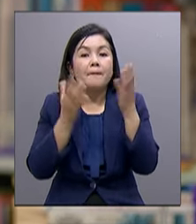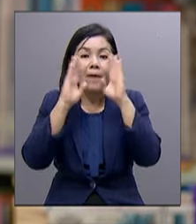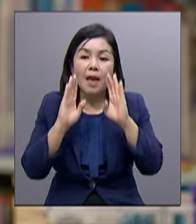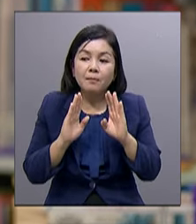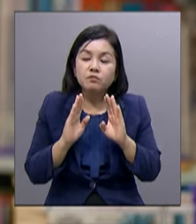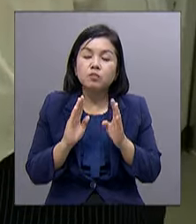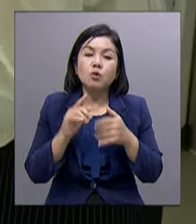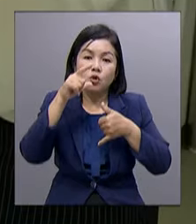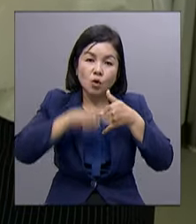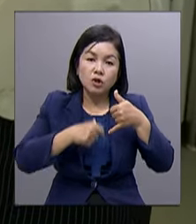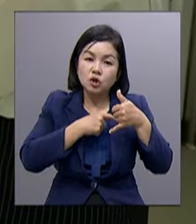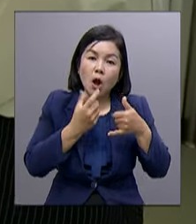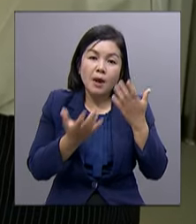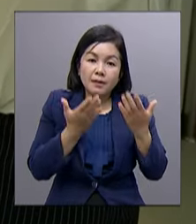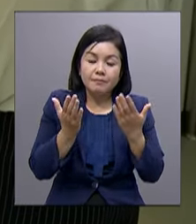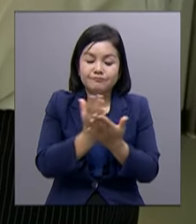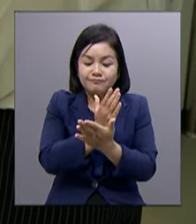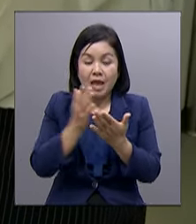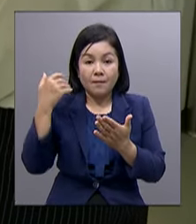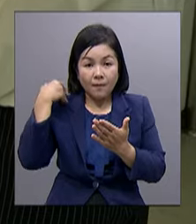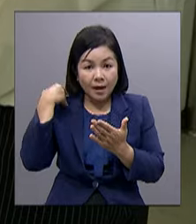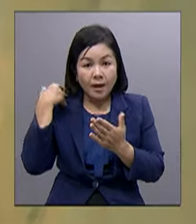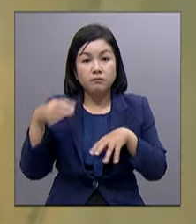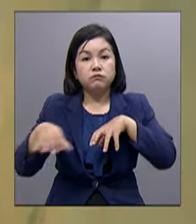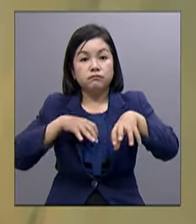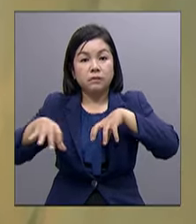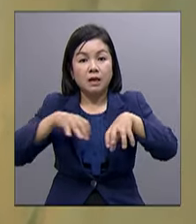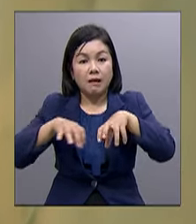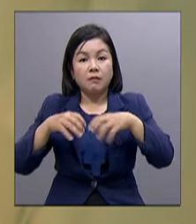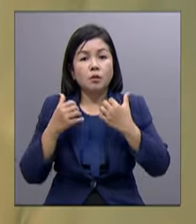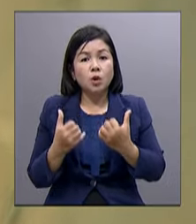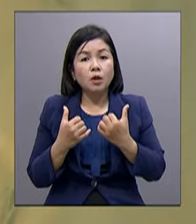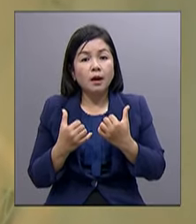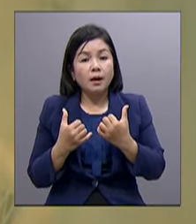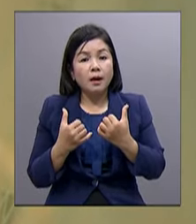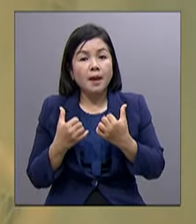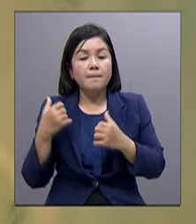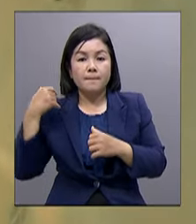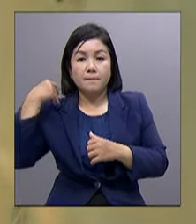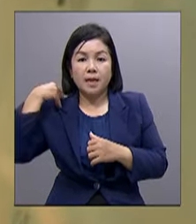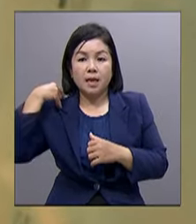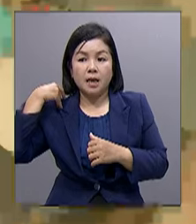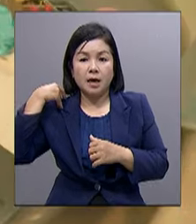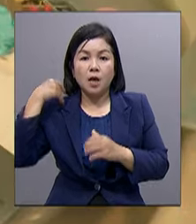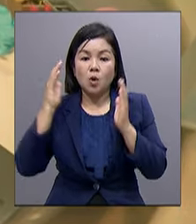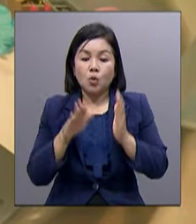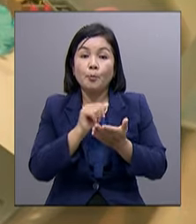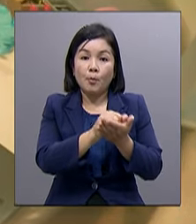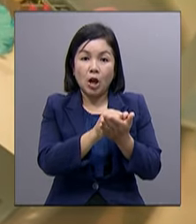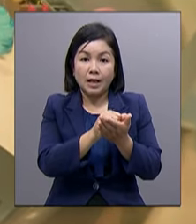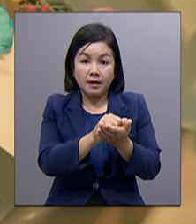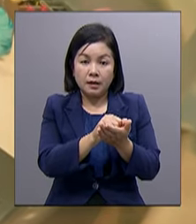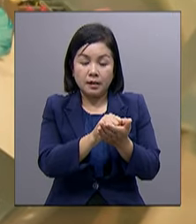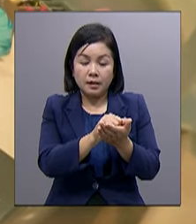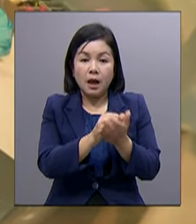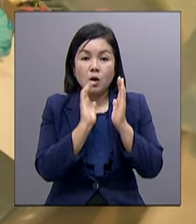บุคคลนะคะสำหรับการบริหารจัดการนะคะก็คือว่าเราก็คือจะมีเจ้าหน้าที่ที่คอยรับ